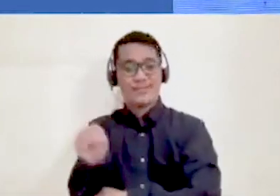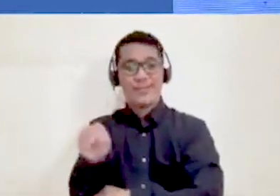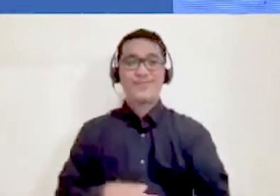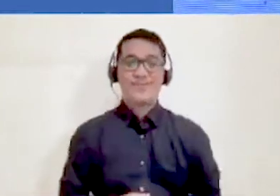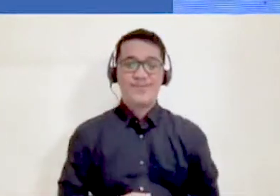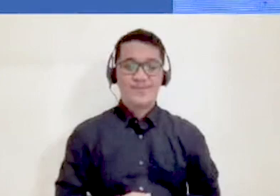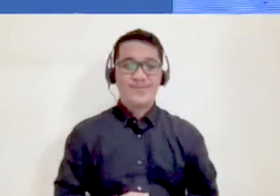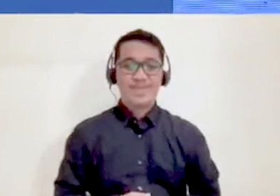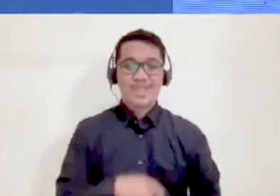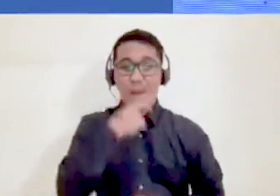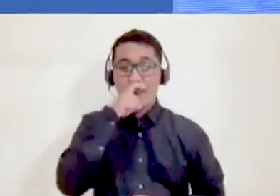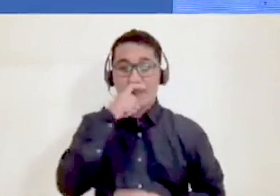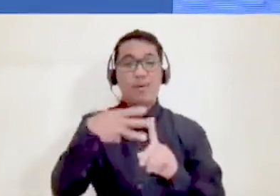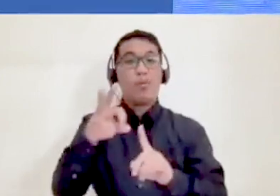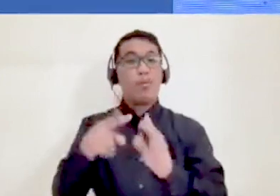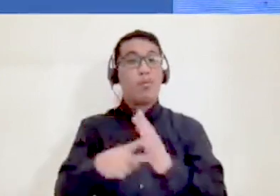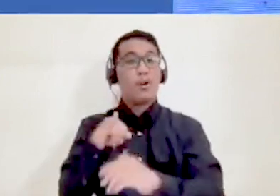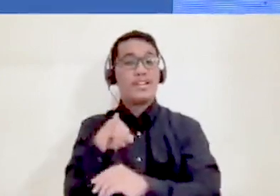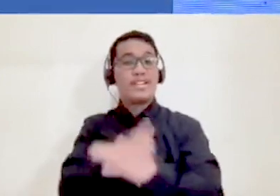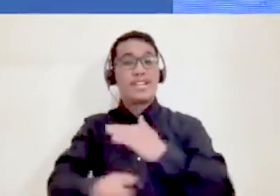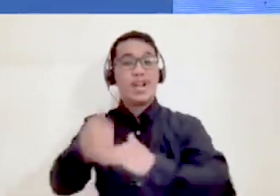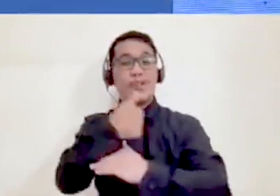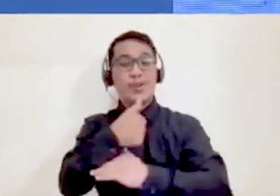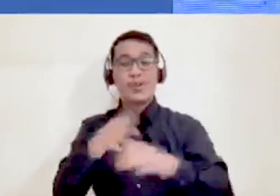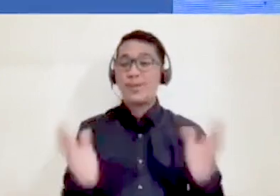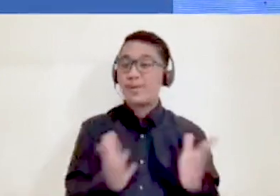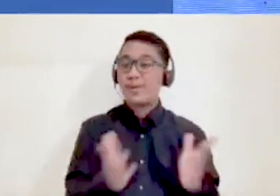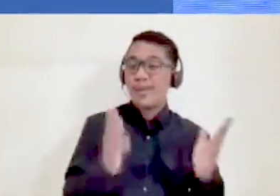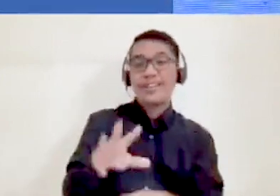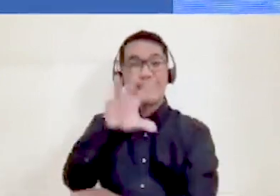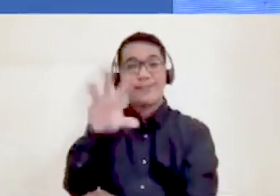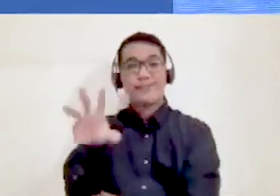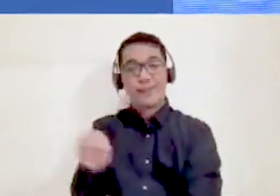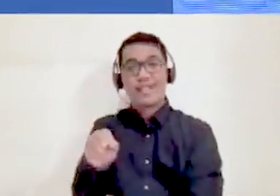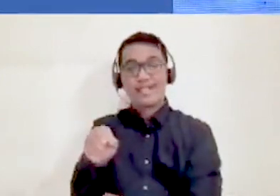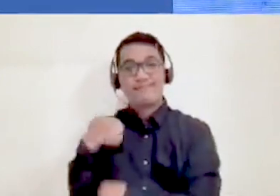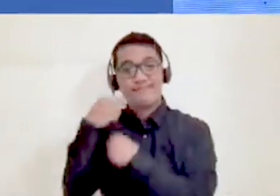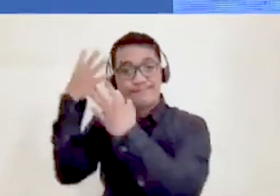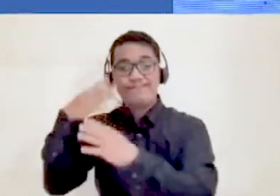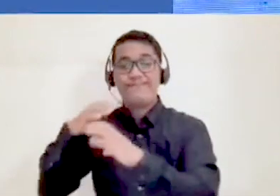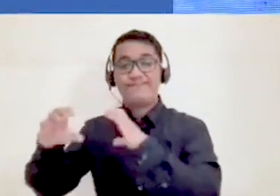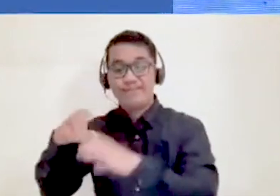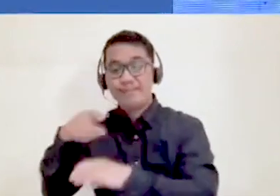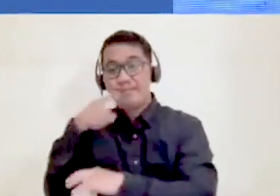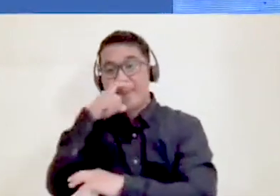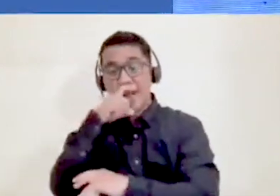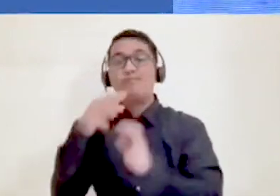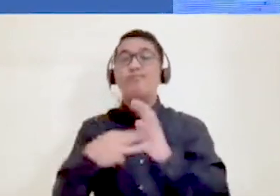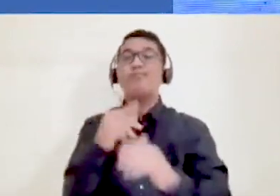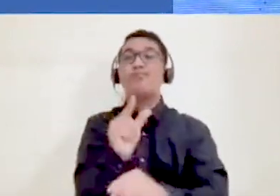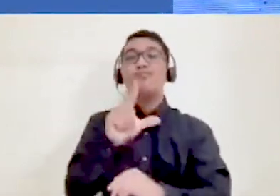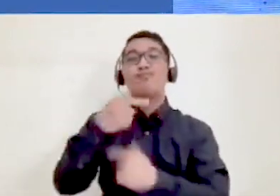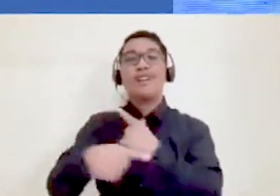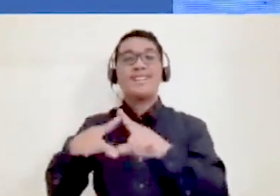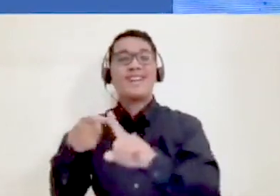Boni Direktur Pemberdayaan Informatika ada Pak Mulia Amri dari kata data dan